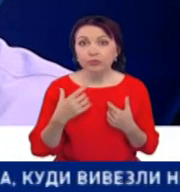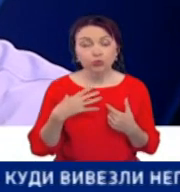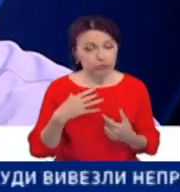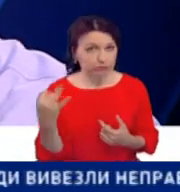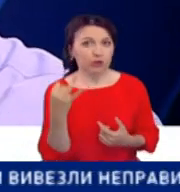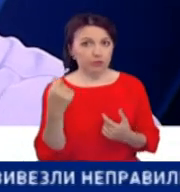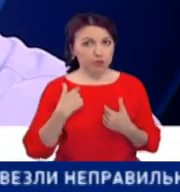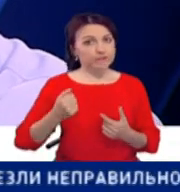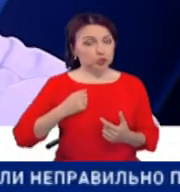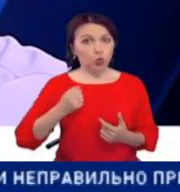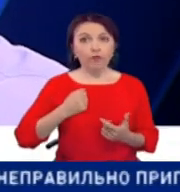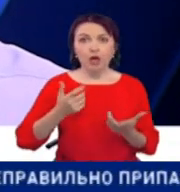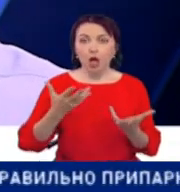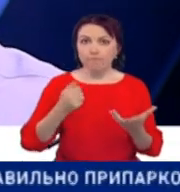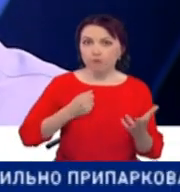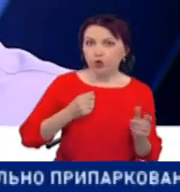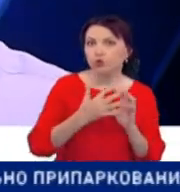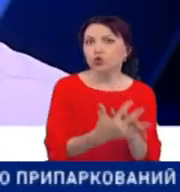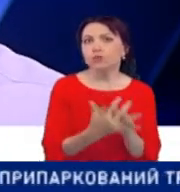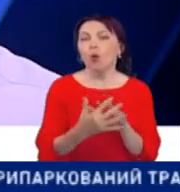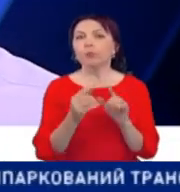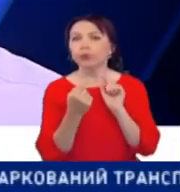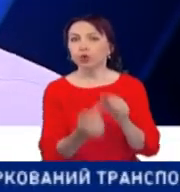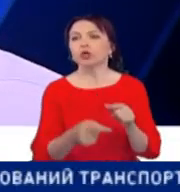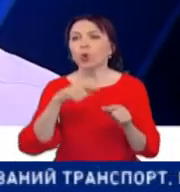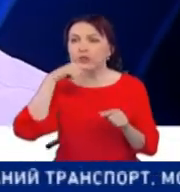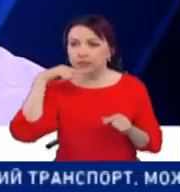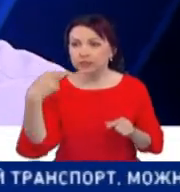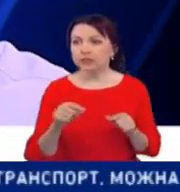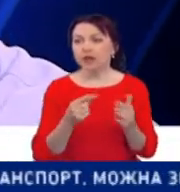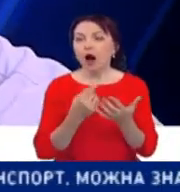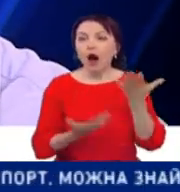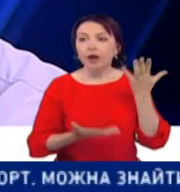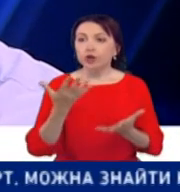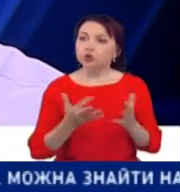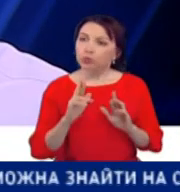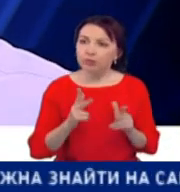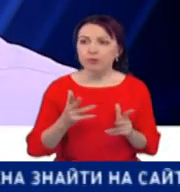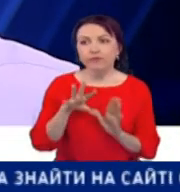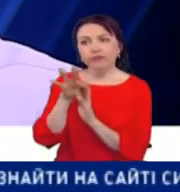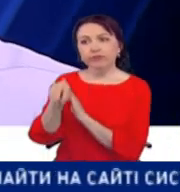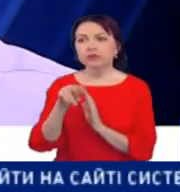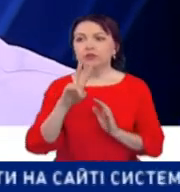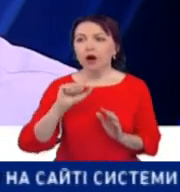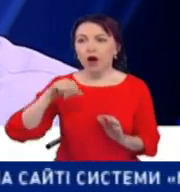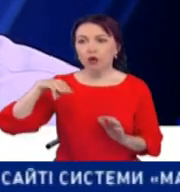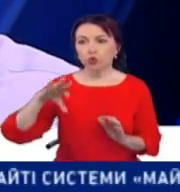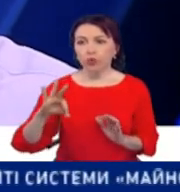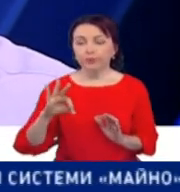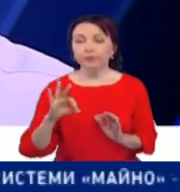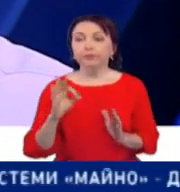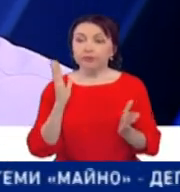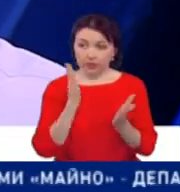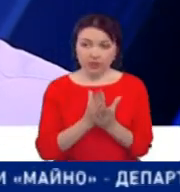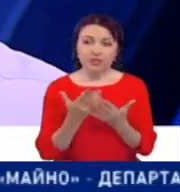як от ми військові, зараз там воюємо, так, проти, так, там Росії, таке інше. А що, якщо ми були б в НАТО? Так. Але ж є, ну,